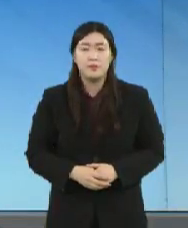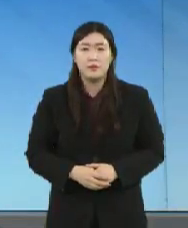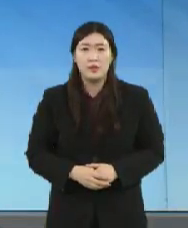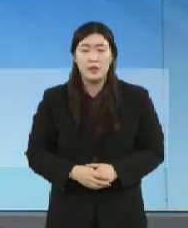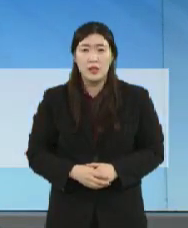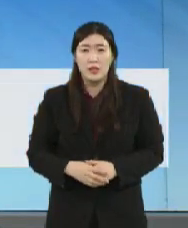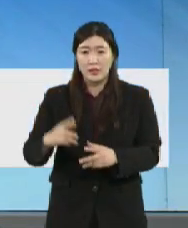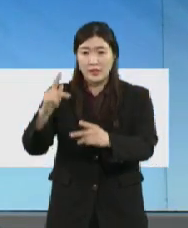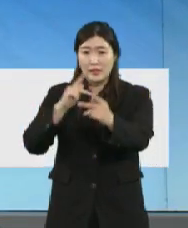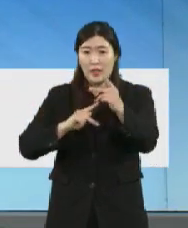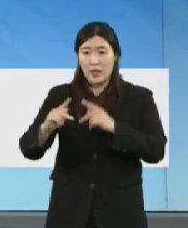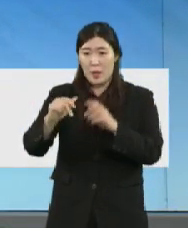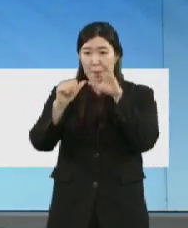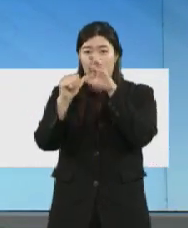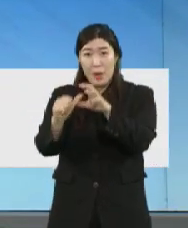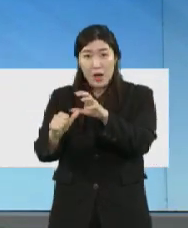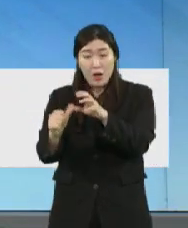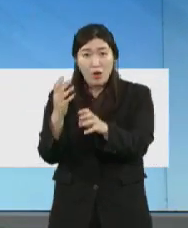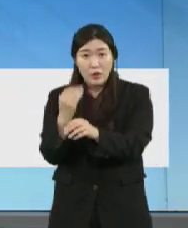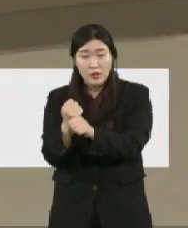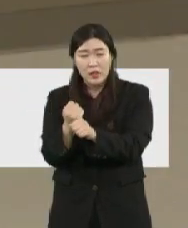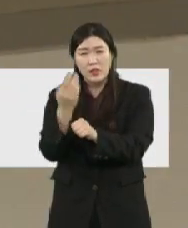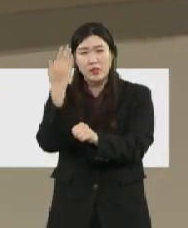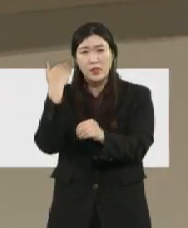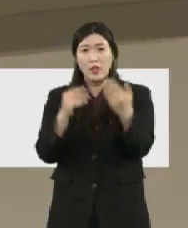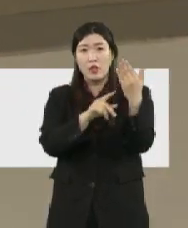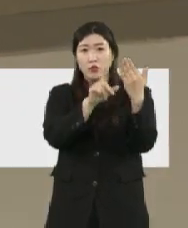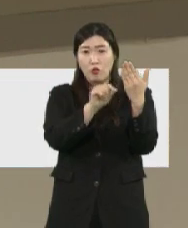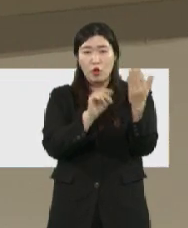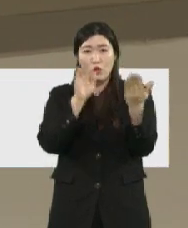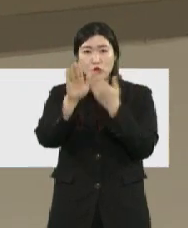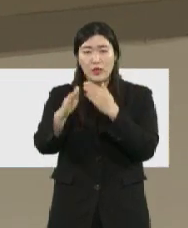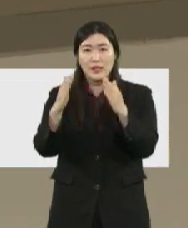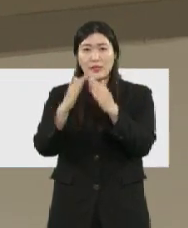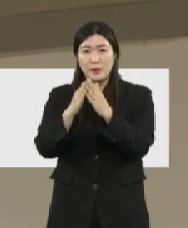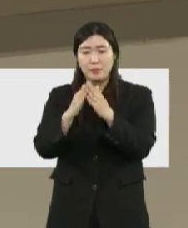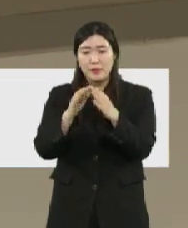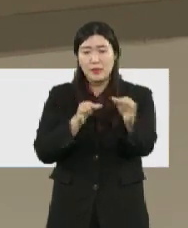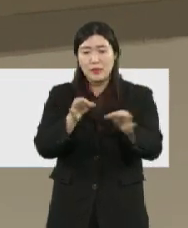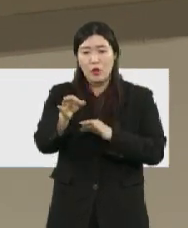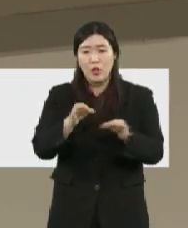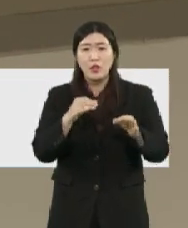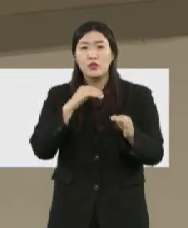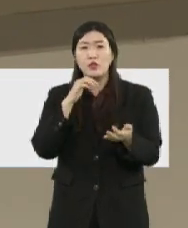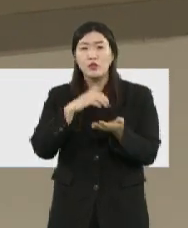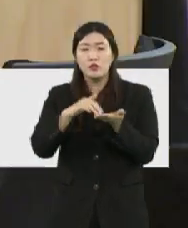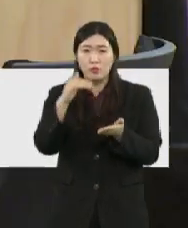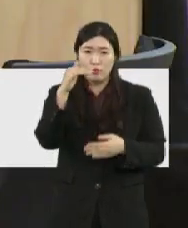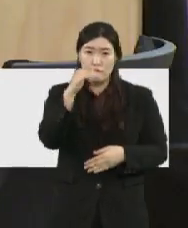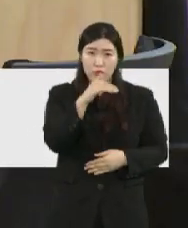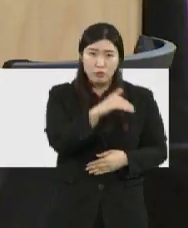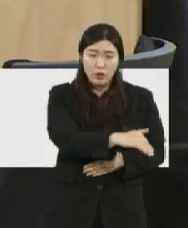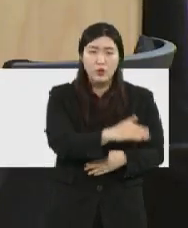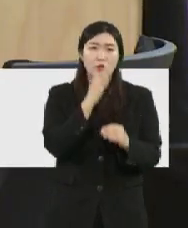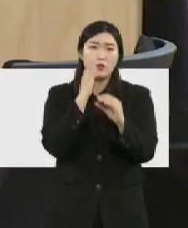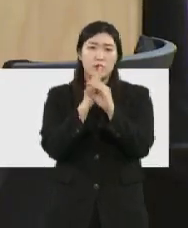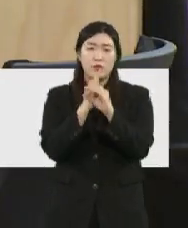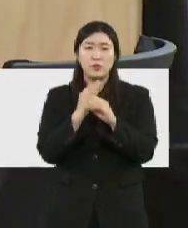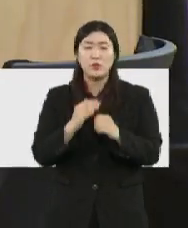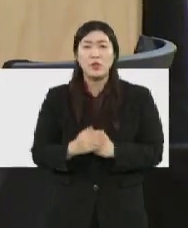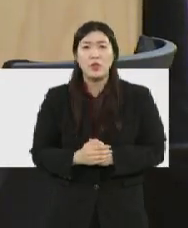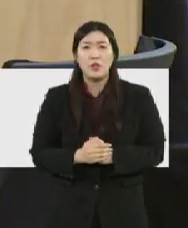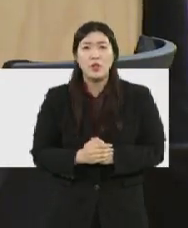대출 규제가 시작된 9월 이후 전국의 집값 상승 폭이 축소되고 있으며 최종은 6개월째 하락세가 이어졌습니다